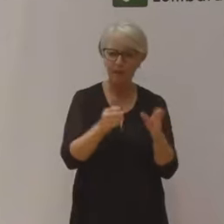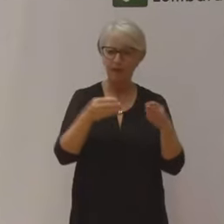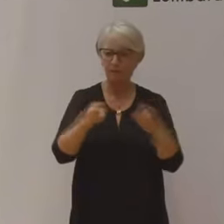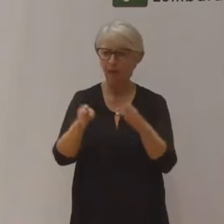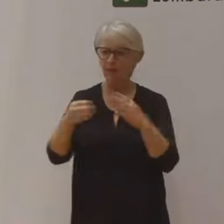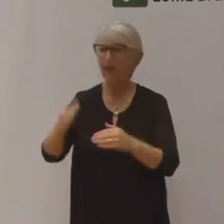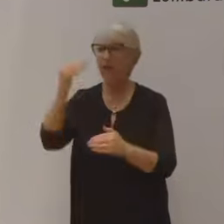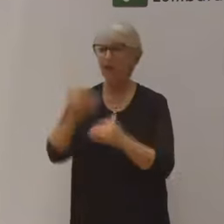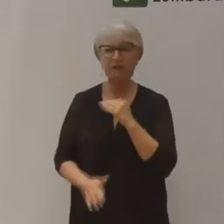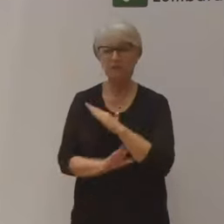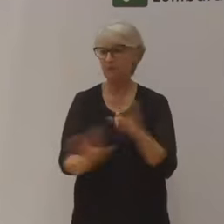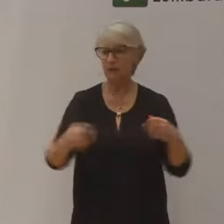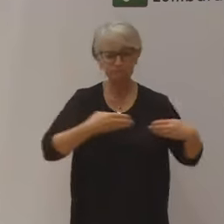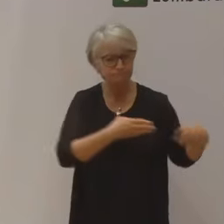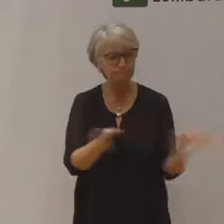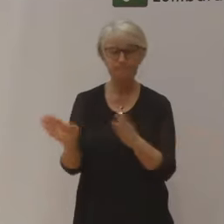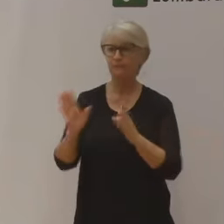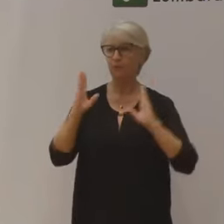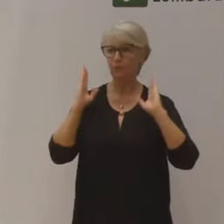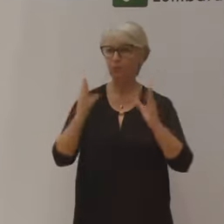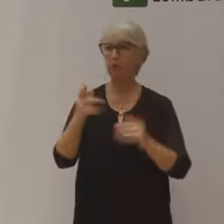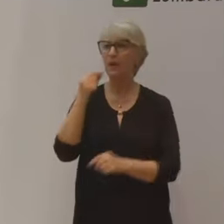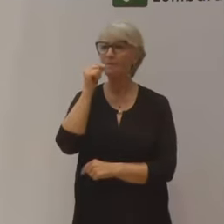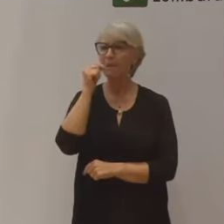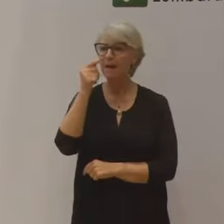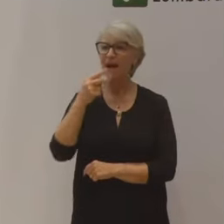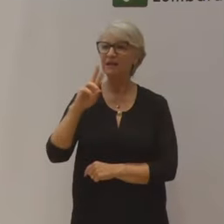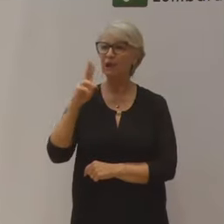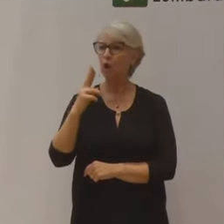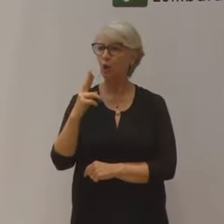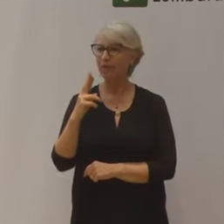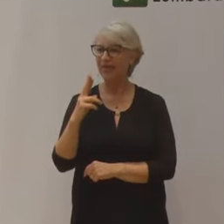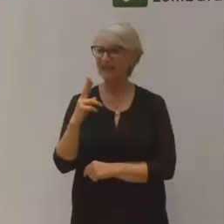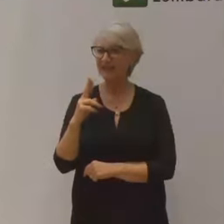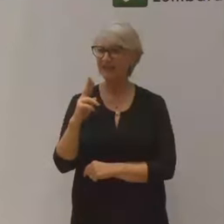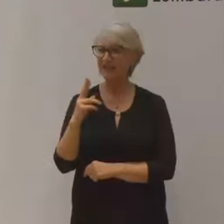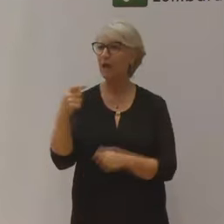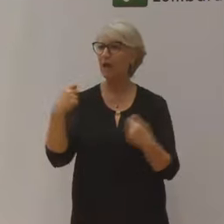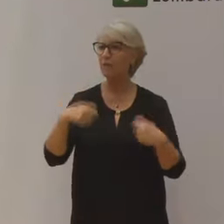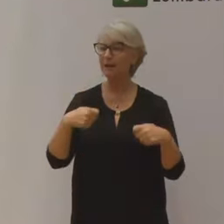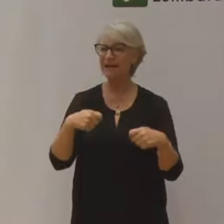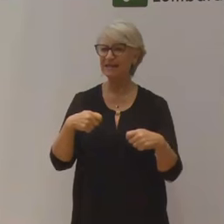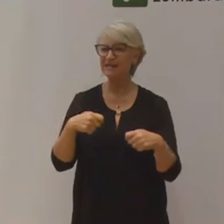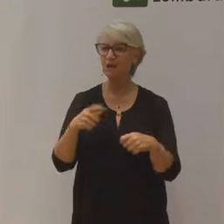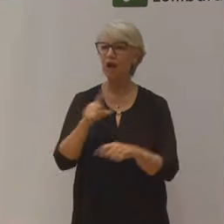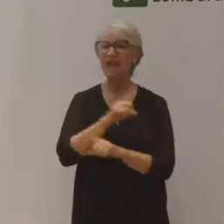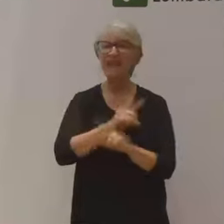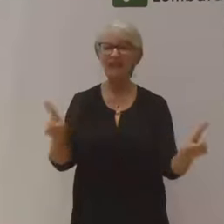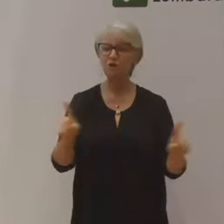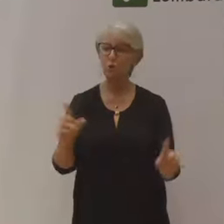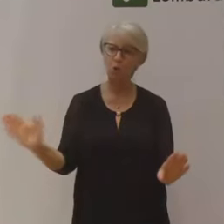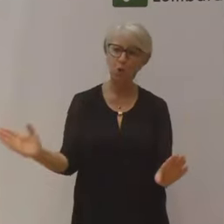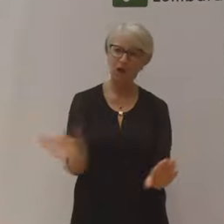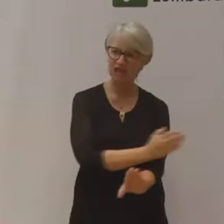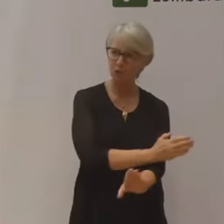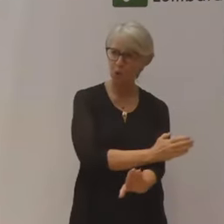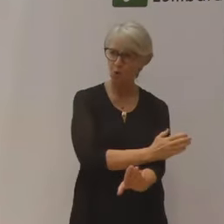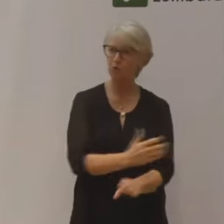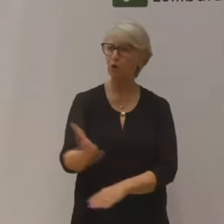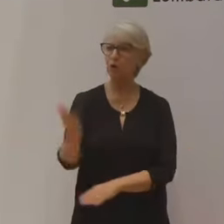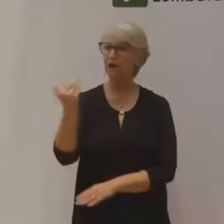limiti e andare nella direzione. Poi vedo il papà di Roberta, che è il presidente di Nessuno Escluso, qui che lo saluto,